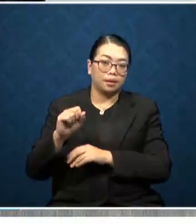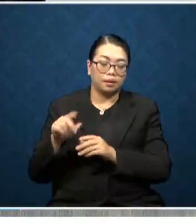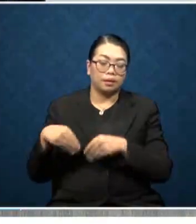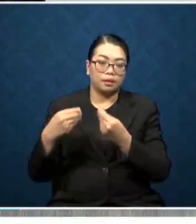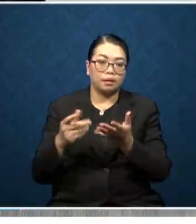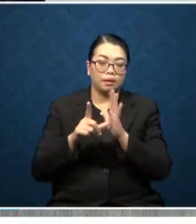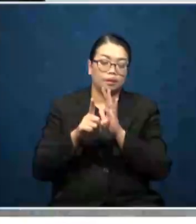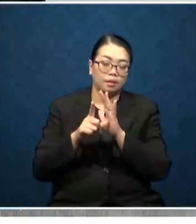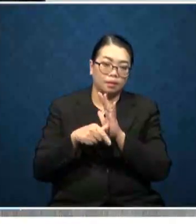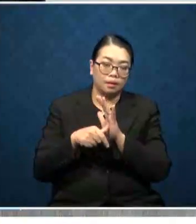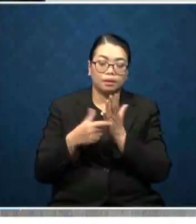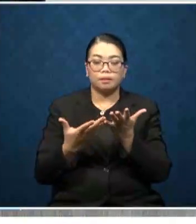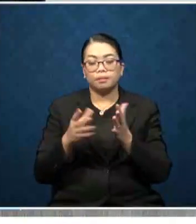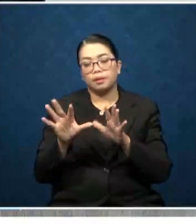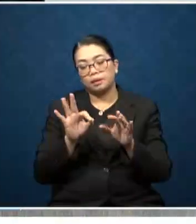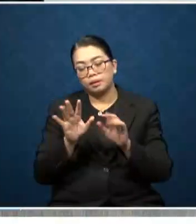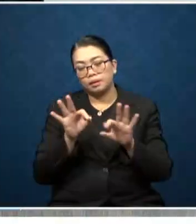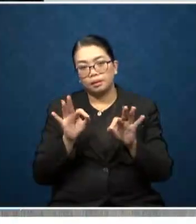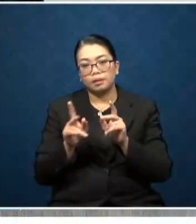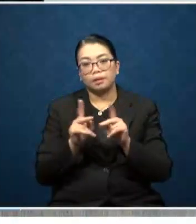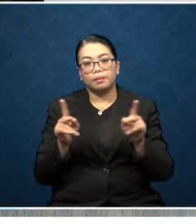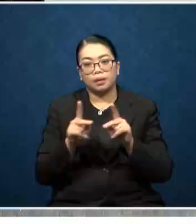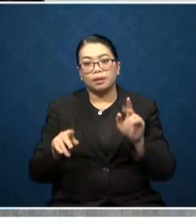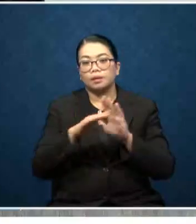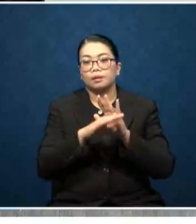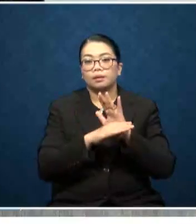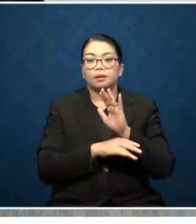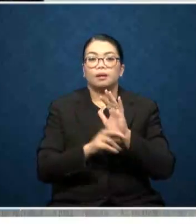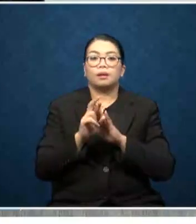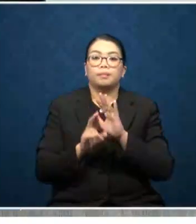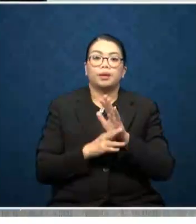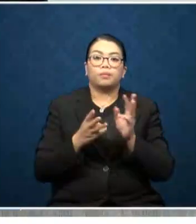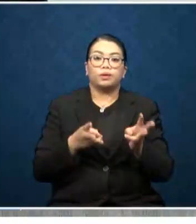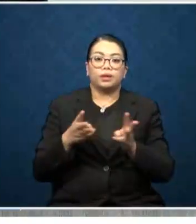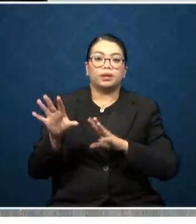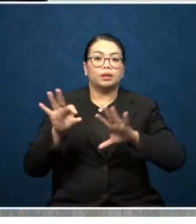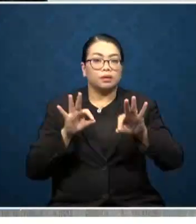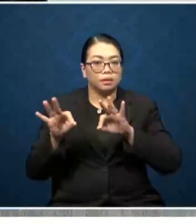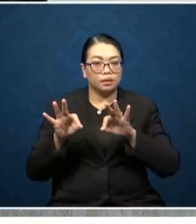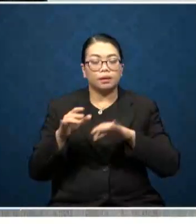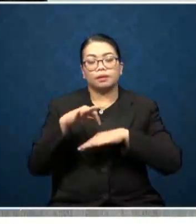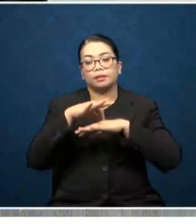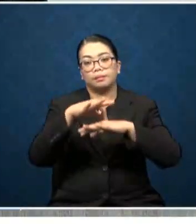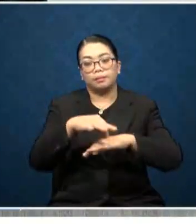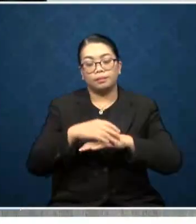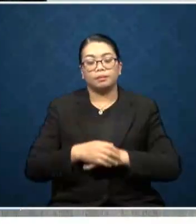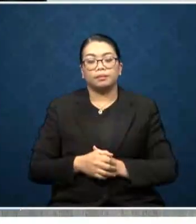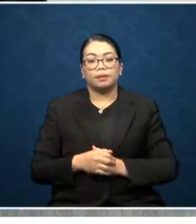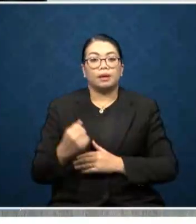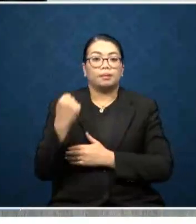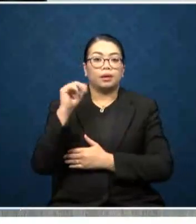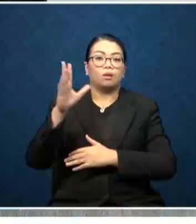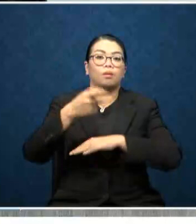นี้มันมีขบวนการมีคณะกรรมการในการสรรหามีระเบียบมีวิธีการนะครับแล้วก็ผ่านมาโดยอำนาจ